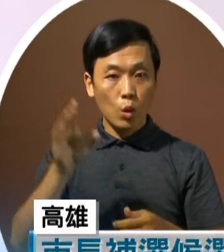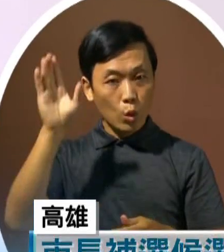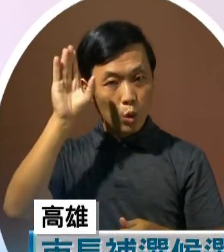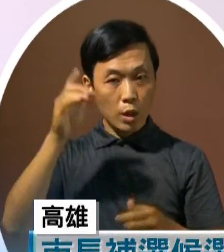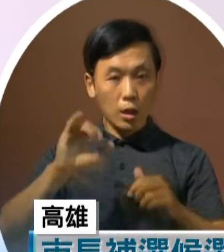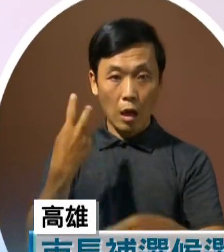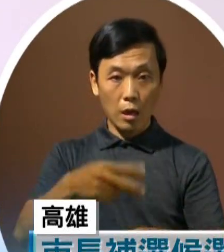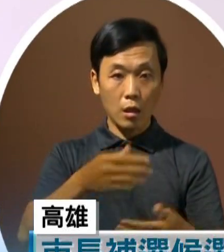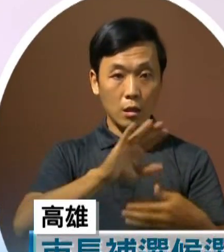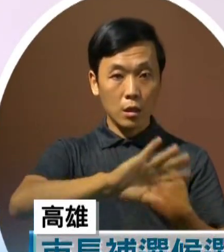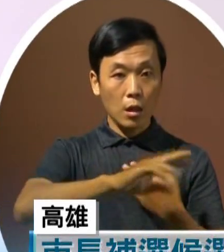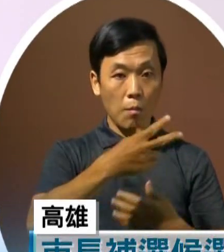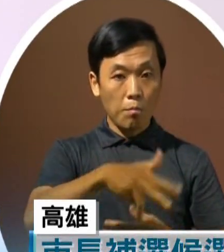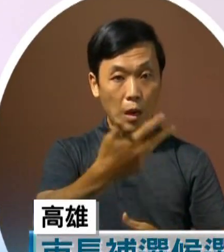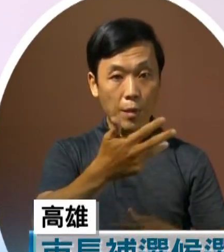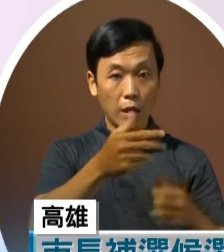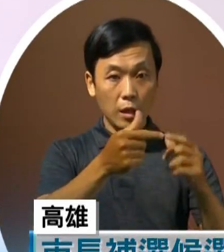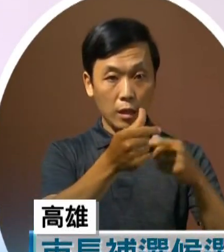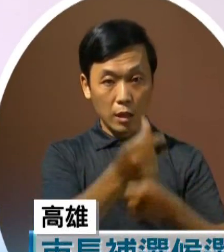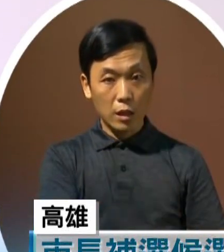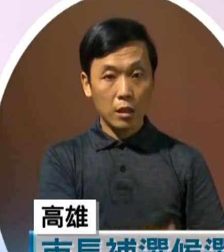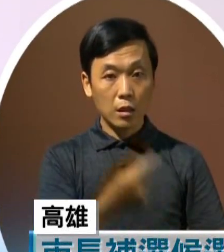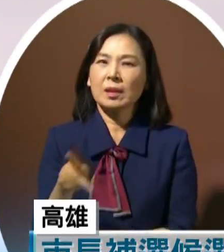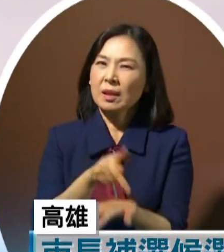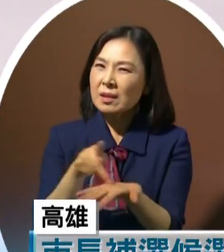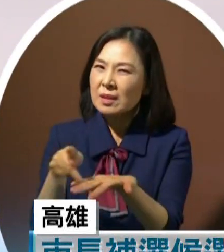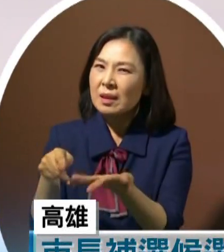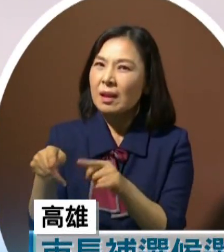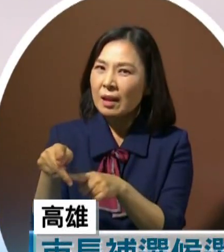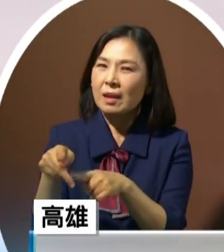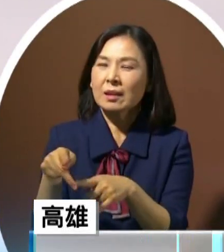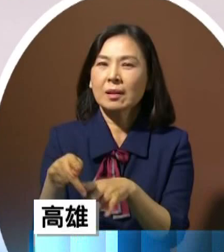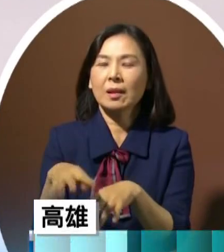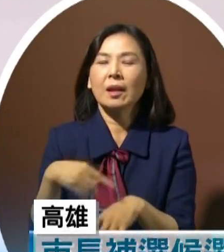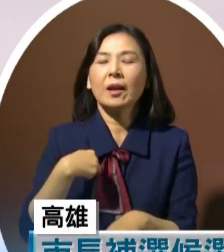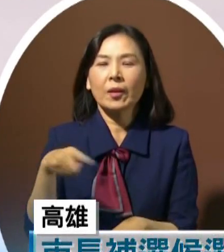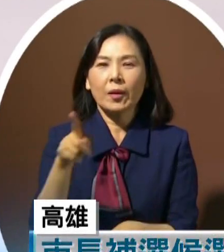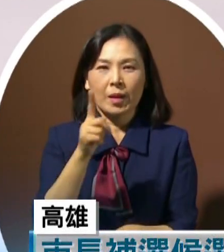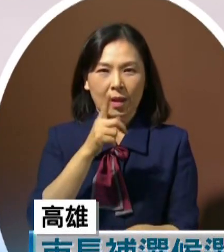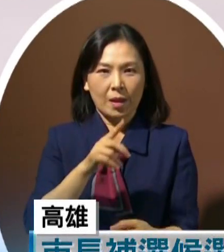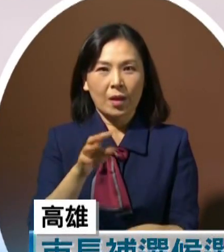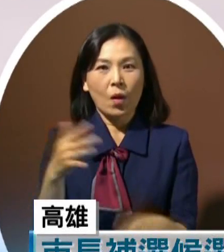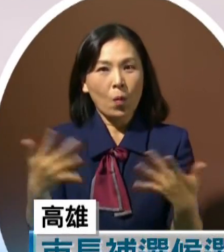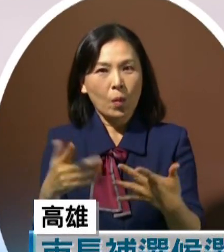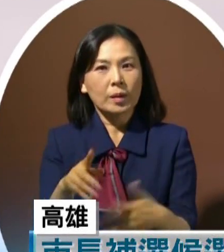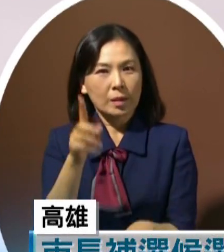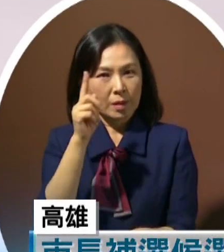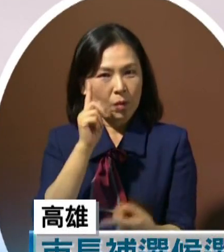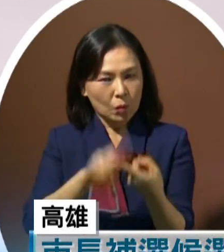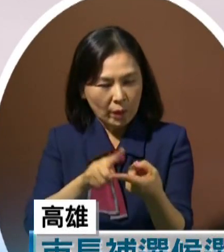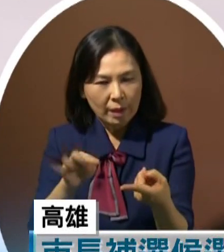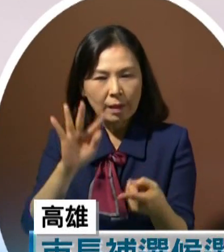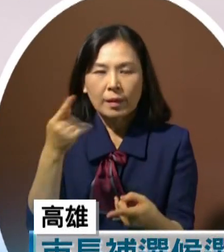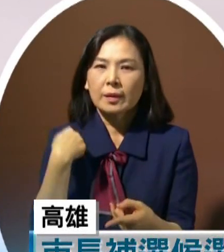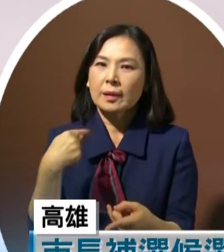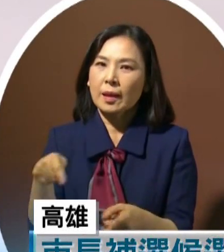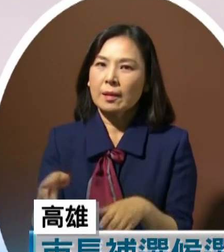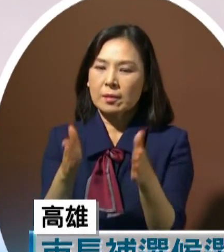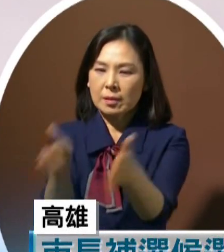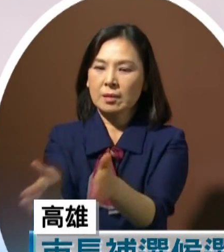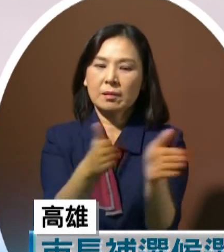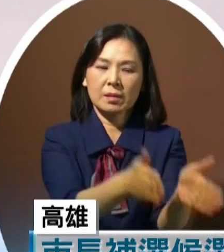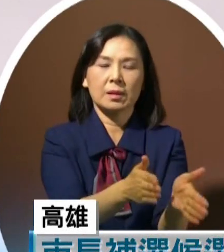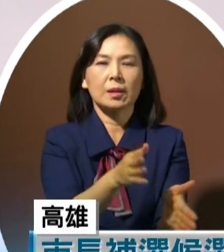4000亿的红包啊，按高雄更加省，更加轻600亿。 他找对了问题，但是却找错了对象